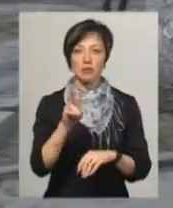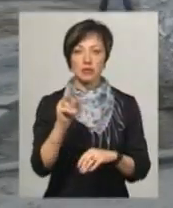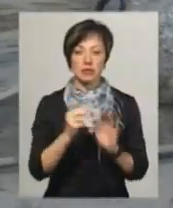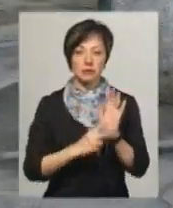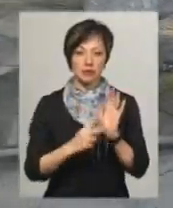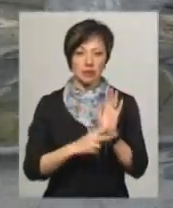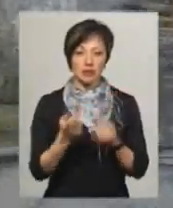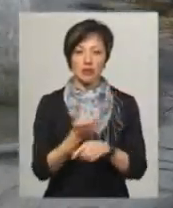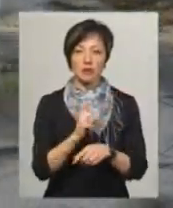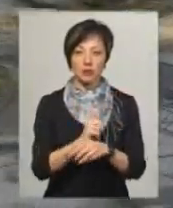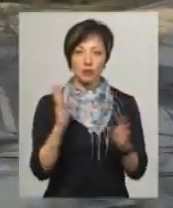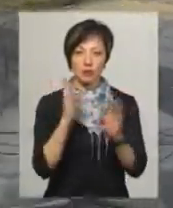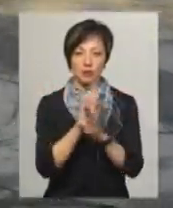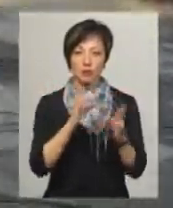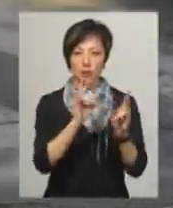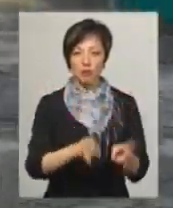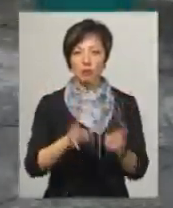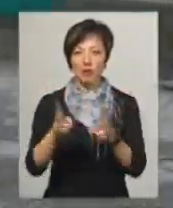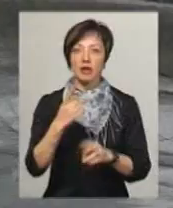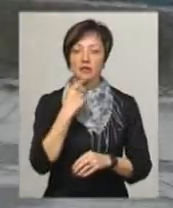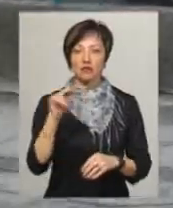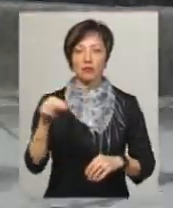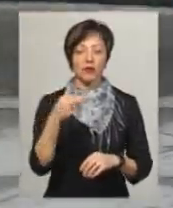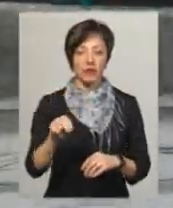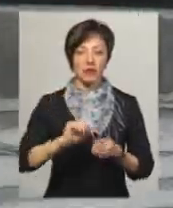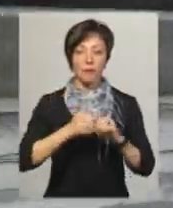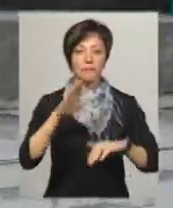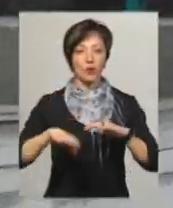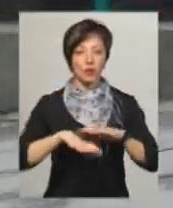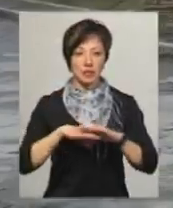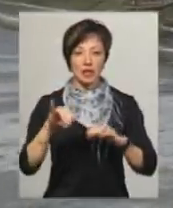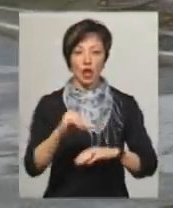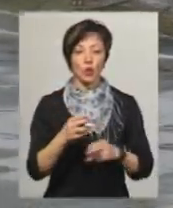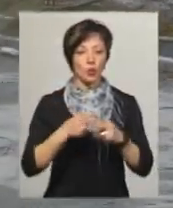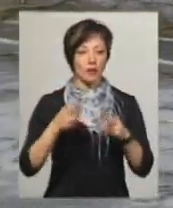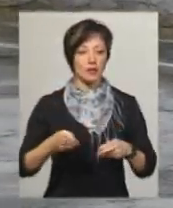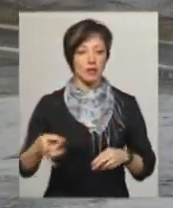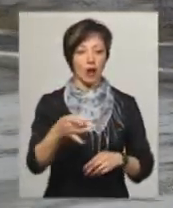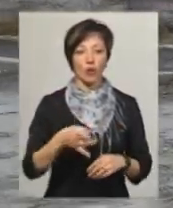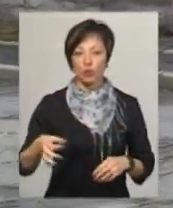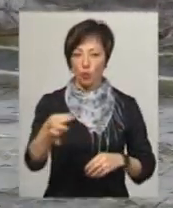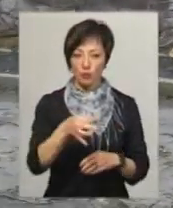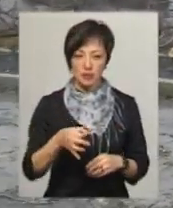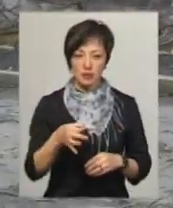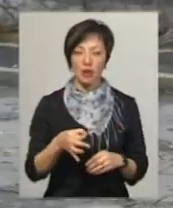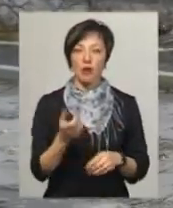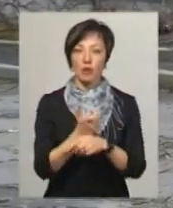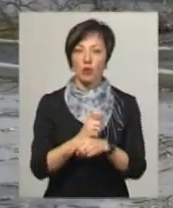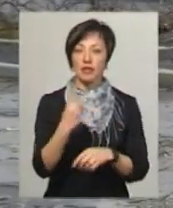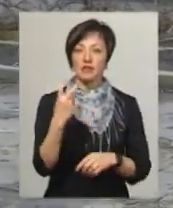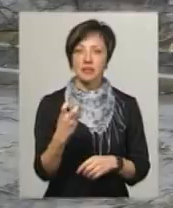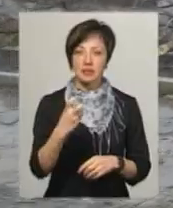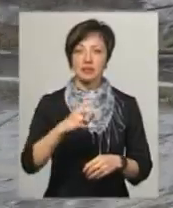70. Найбільше від негоди постраждали Красилівський, Чемеровецький, Кам'янець-Подільський та Донаєвецький райони Хмельниччини. У понад